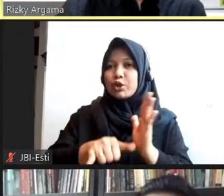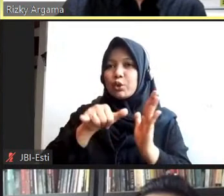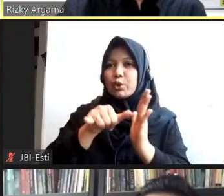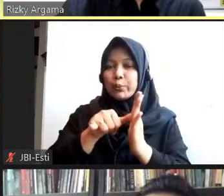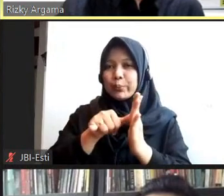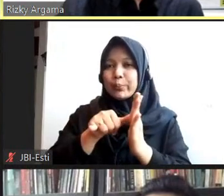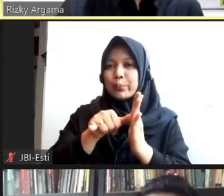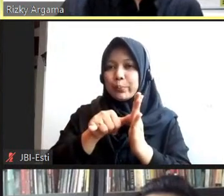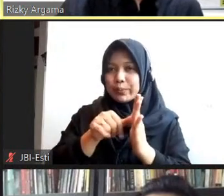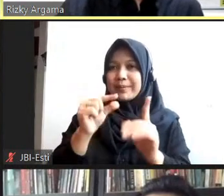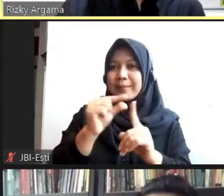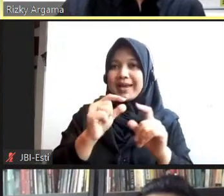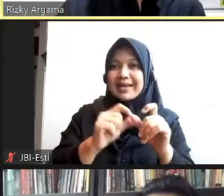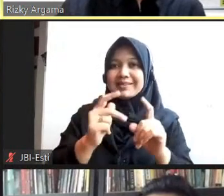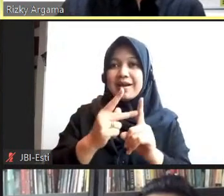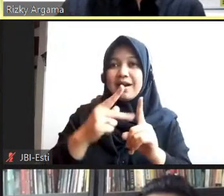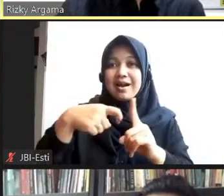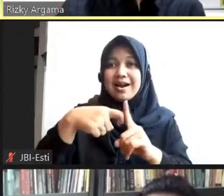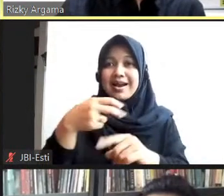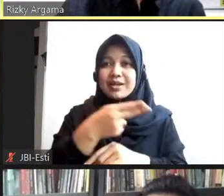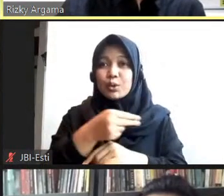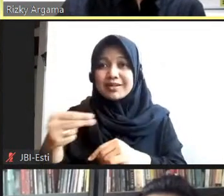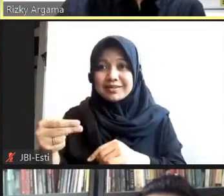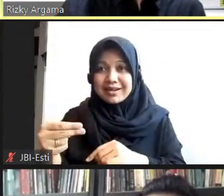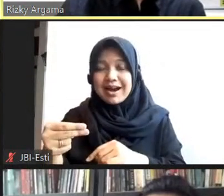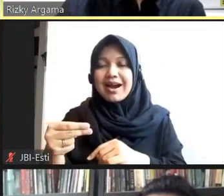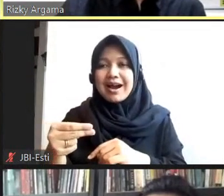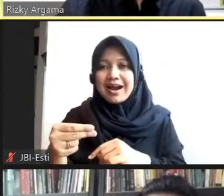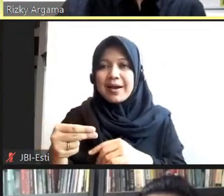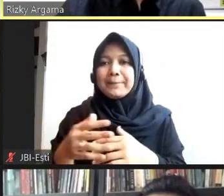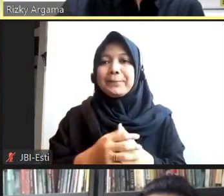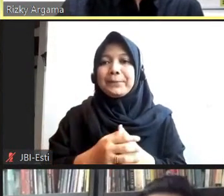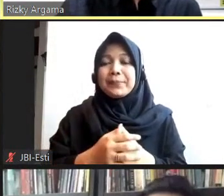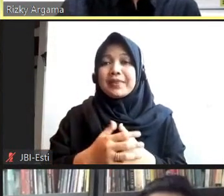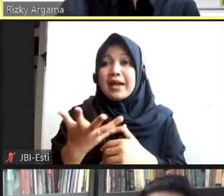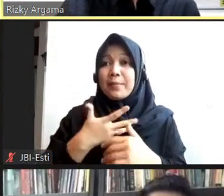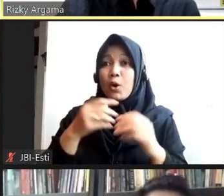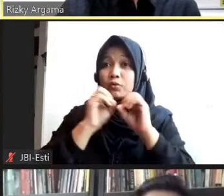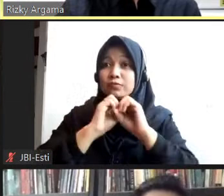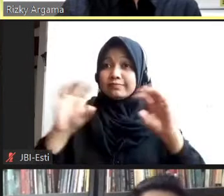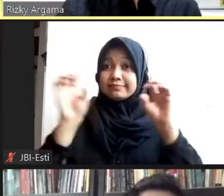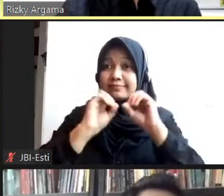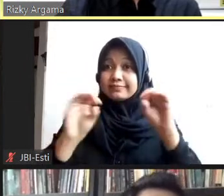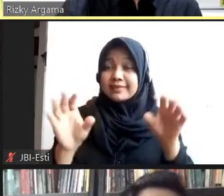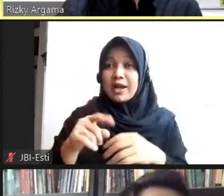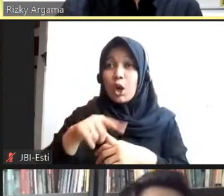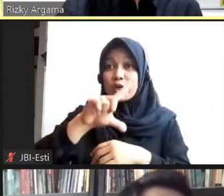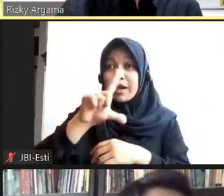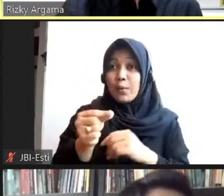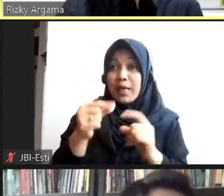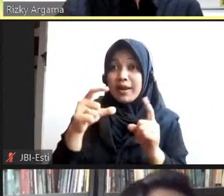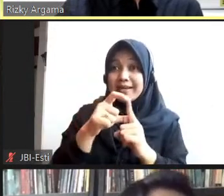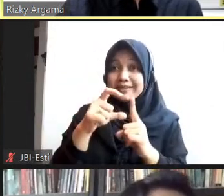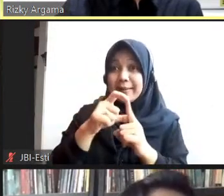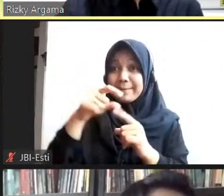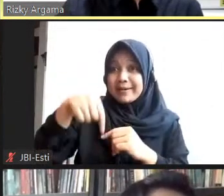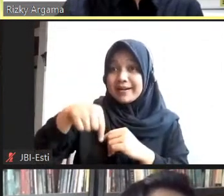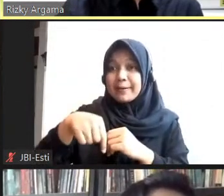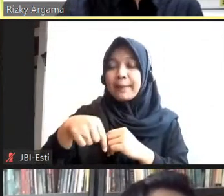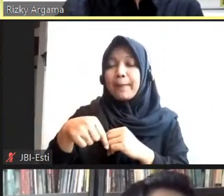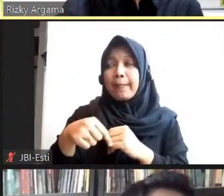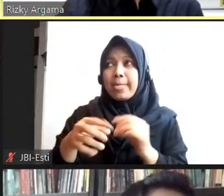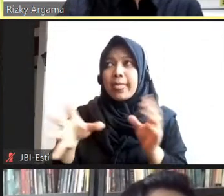di kanal PSHK Indonesia. Kemudian saya juga perlu informasikan bahwa selama bulan Desember ini masih